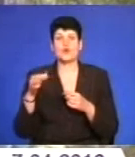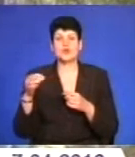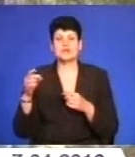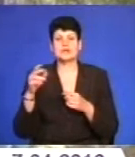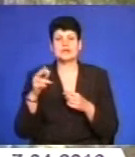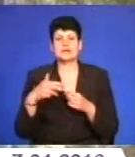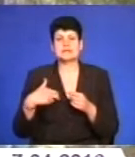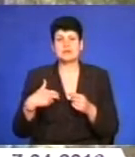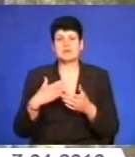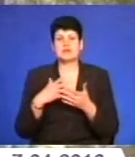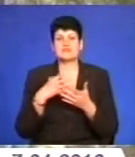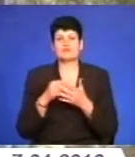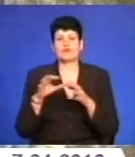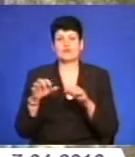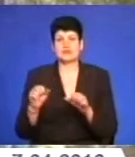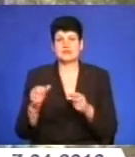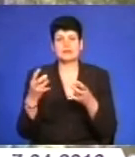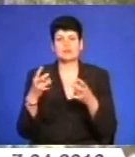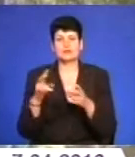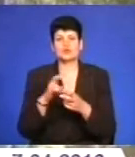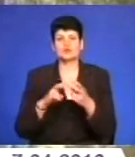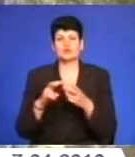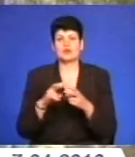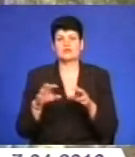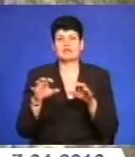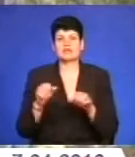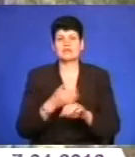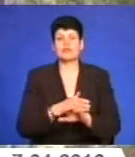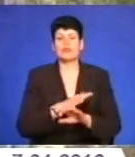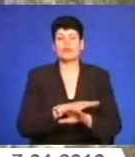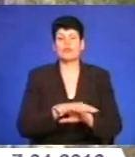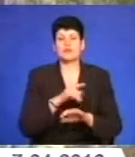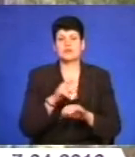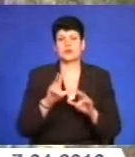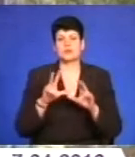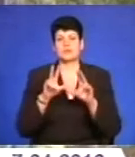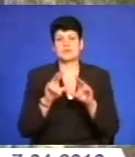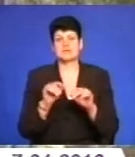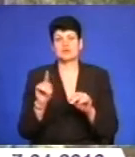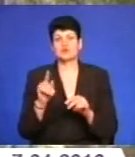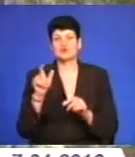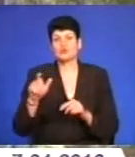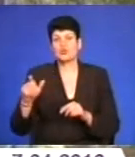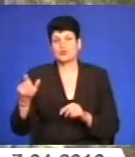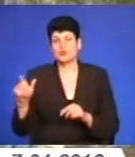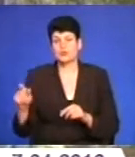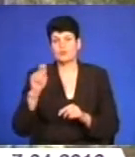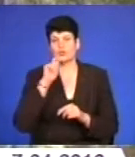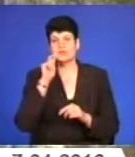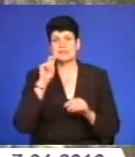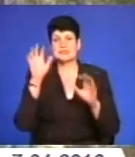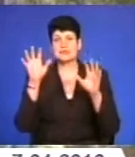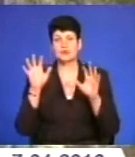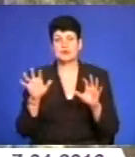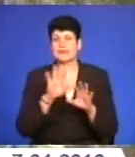свого власника. Не потрібно шукати власників десь в Польщі і обіцяти щось людям, тому що українське законодавство